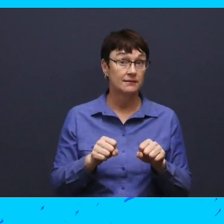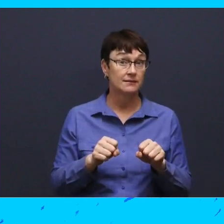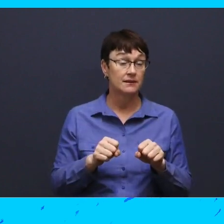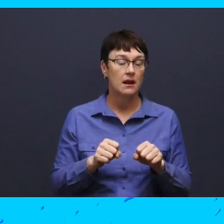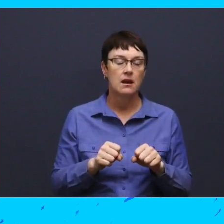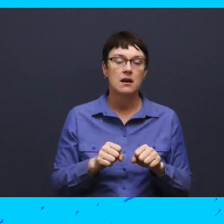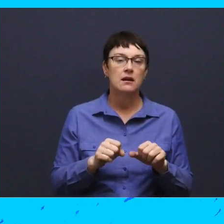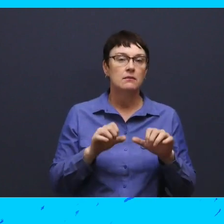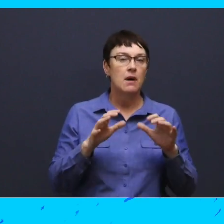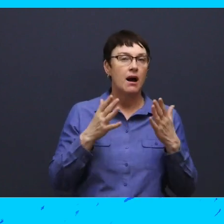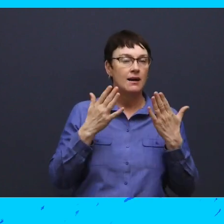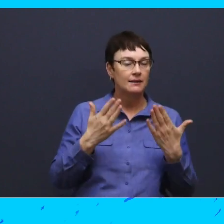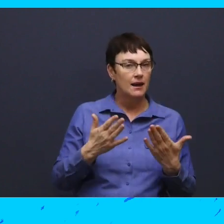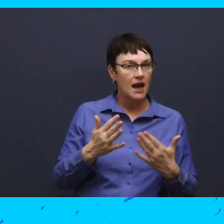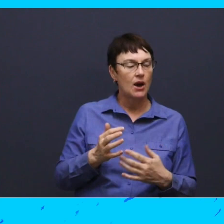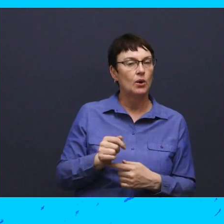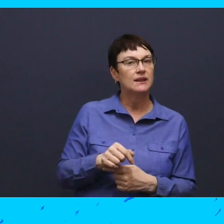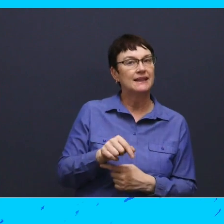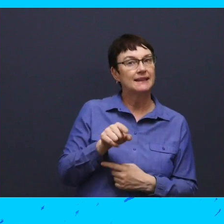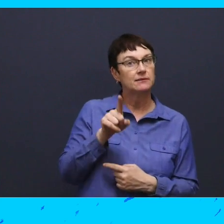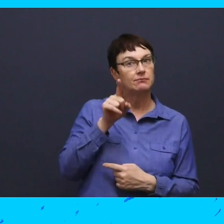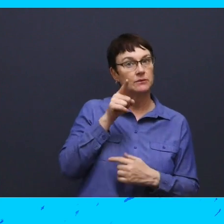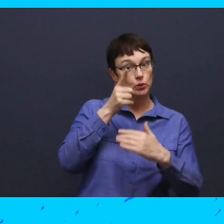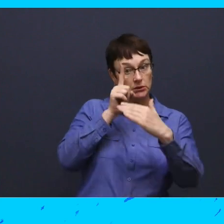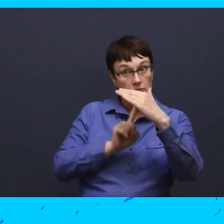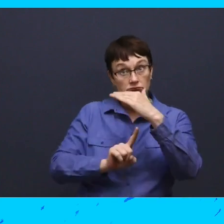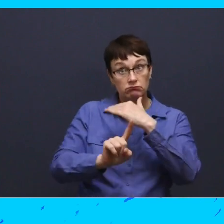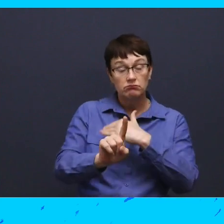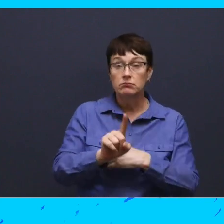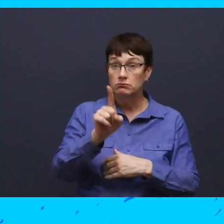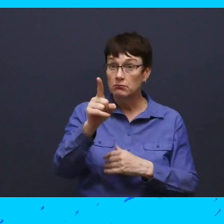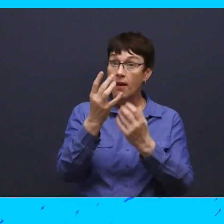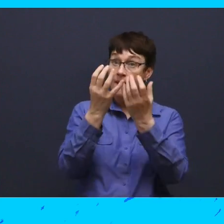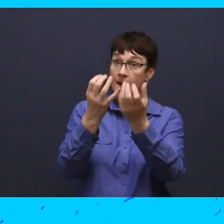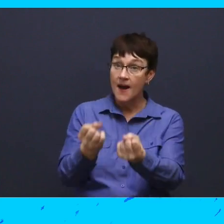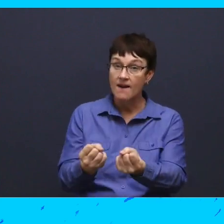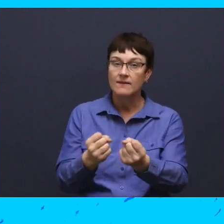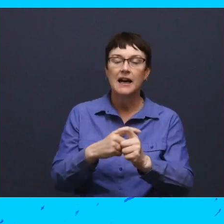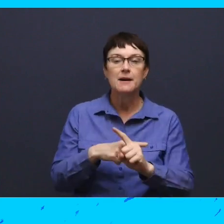le service. On a encore ce biais.